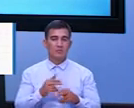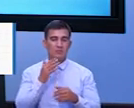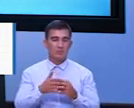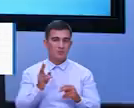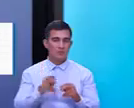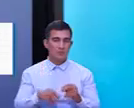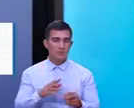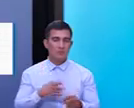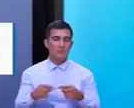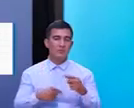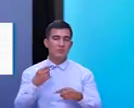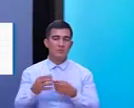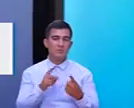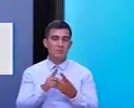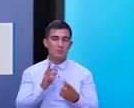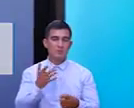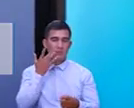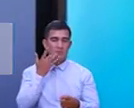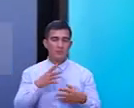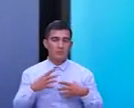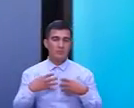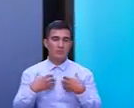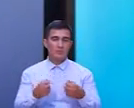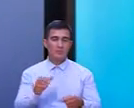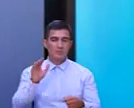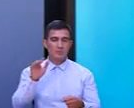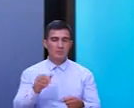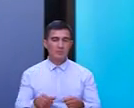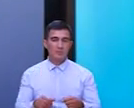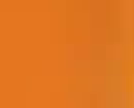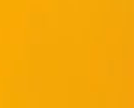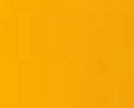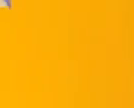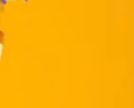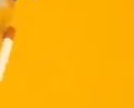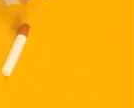nihoyasiga yetdi. Keyingi darslarda uchrashguncha xayr, salomat bo'ling.